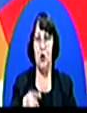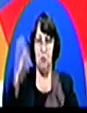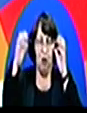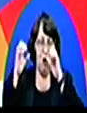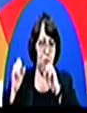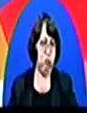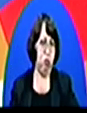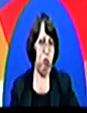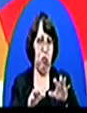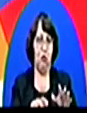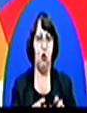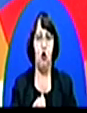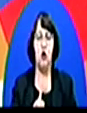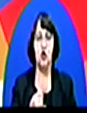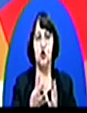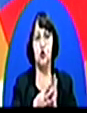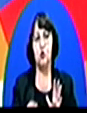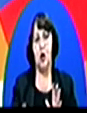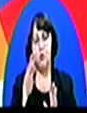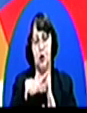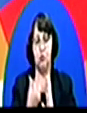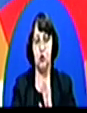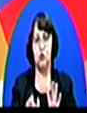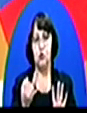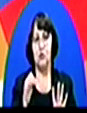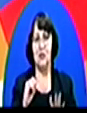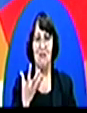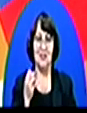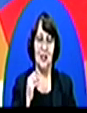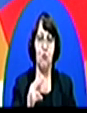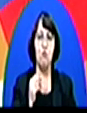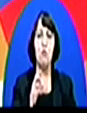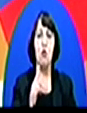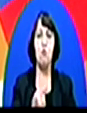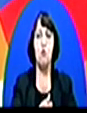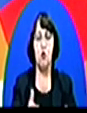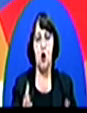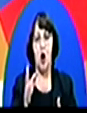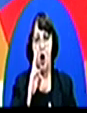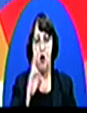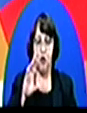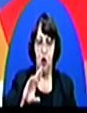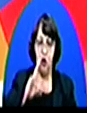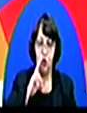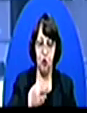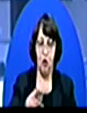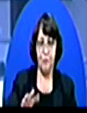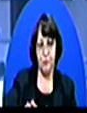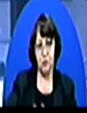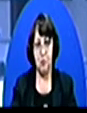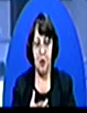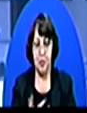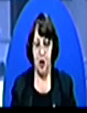гаруй өрхөд 705 сая төгрөгийн бэлэн мөнгө, гал тогоо, ариун цэврийн багцын тосомж үзүүлжээ.